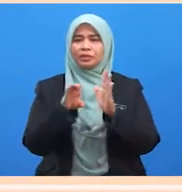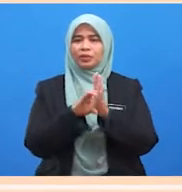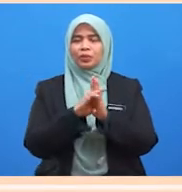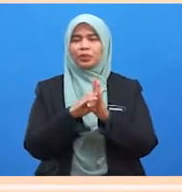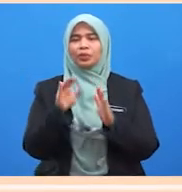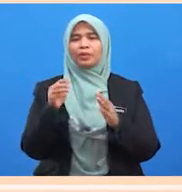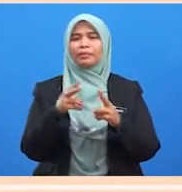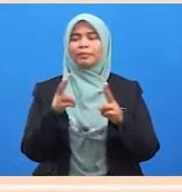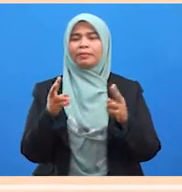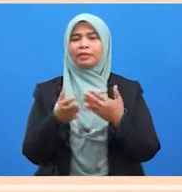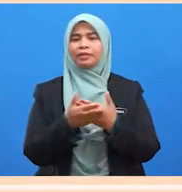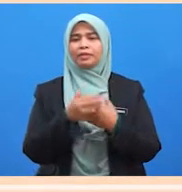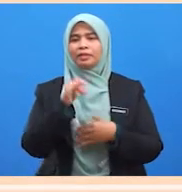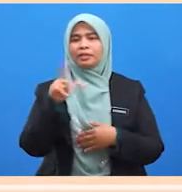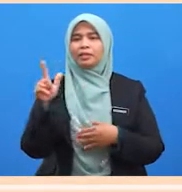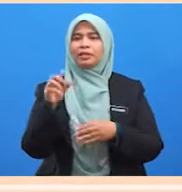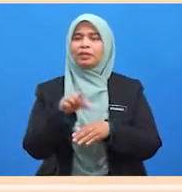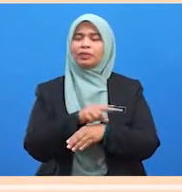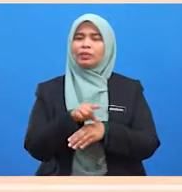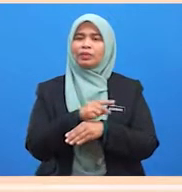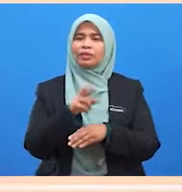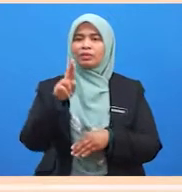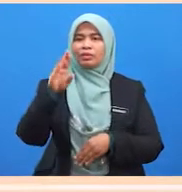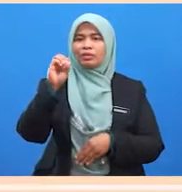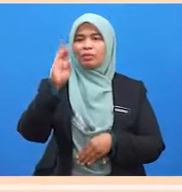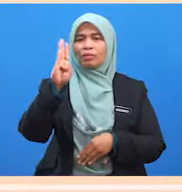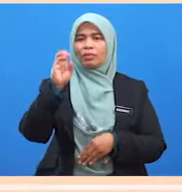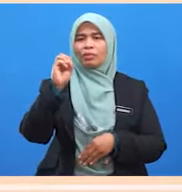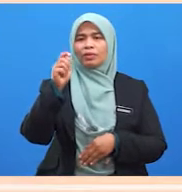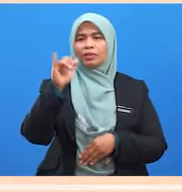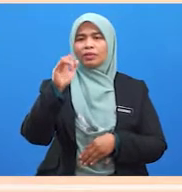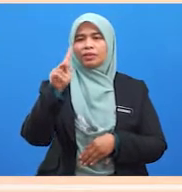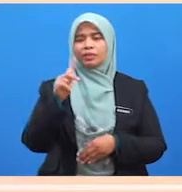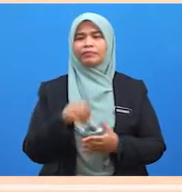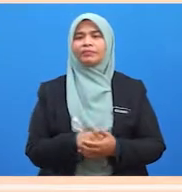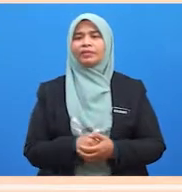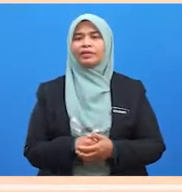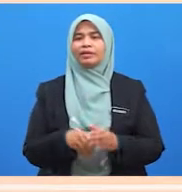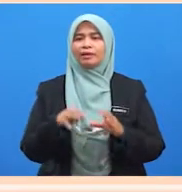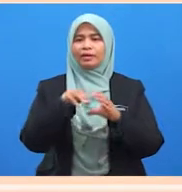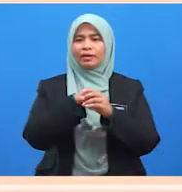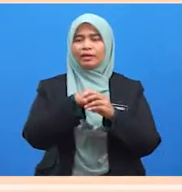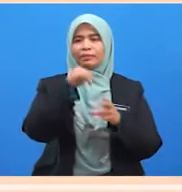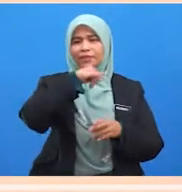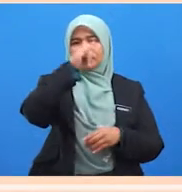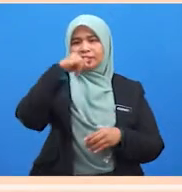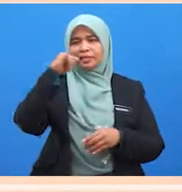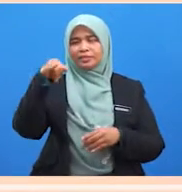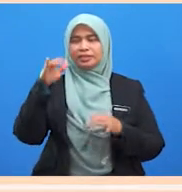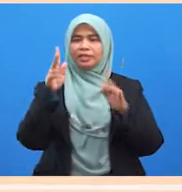antara contoh terdekat yang boleh dilihat ialah penggunaan robotik dalam industri